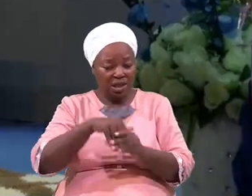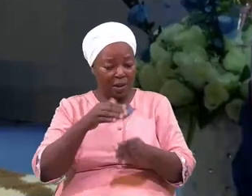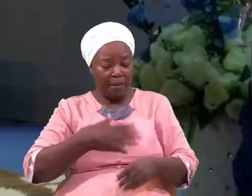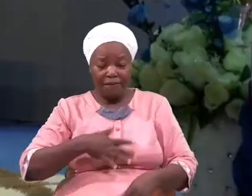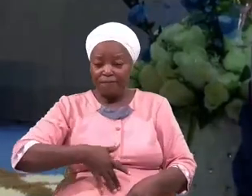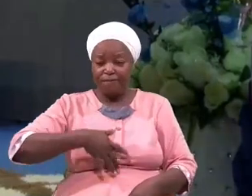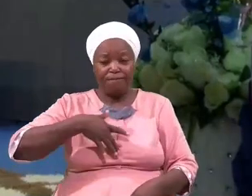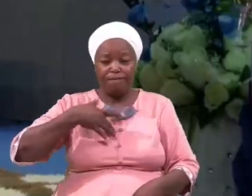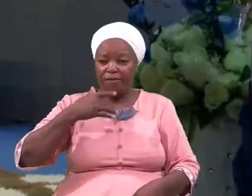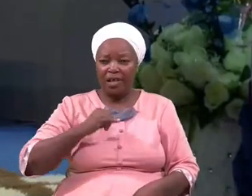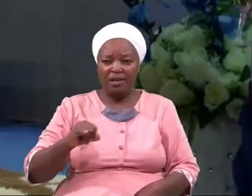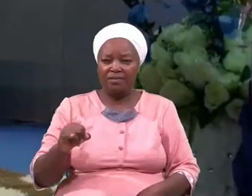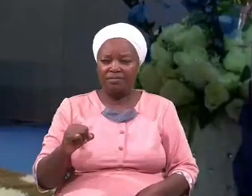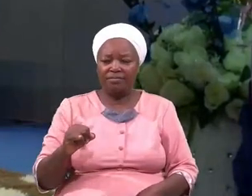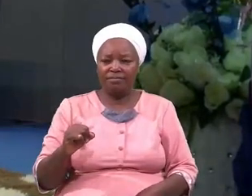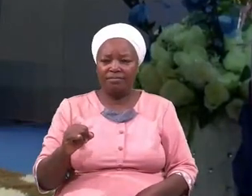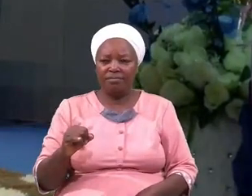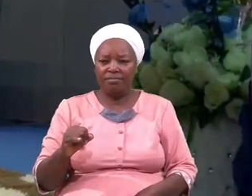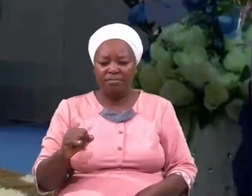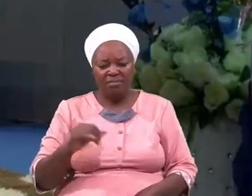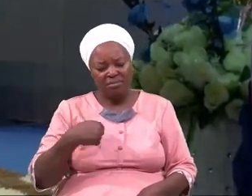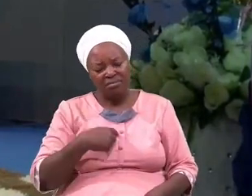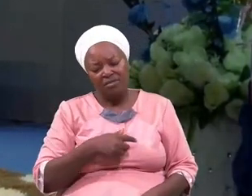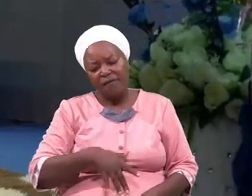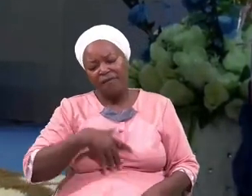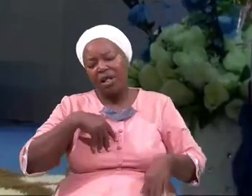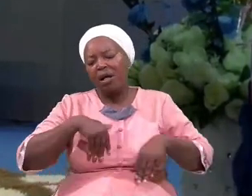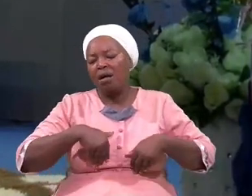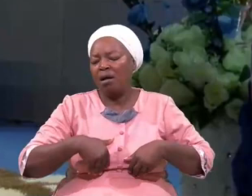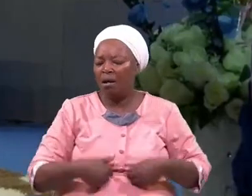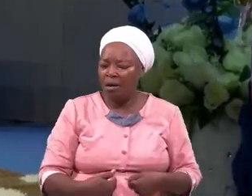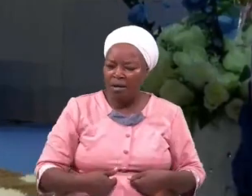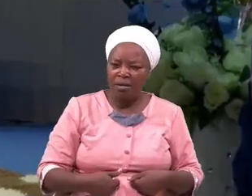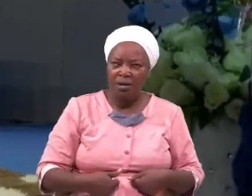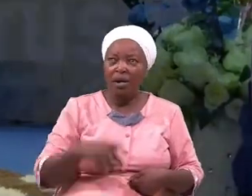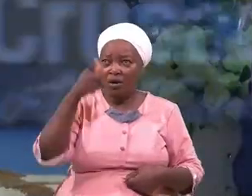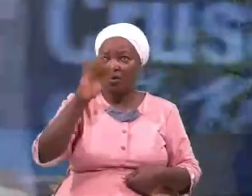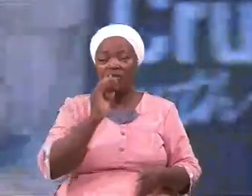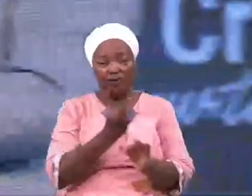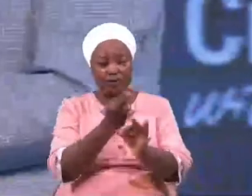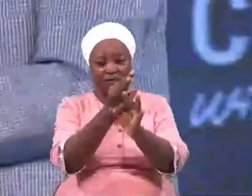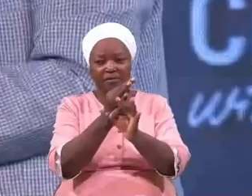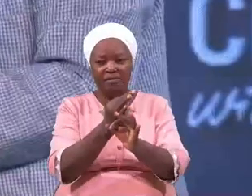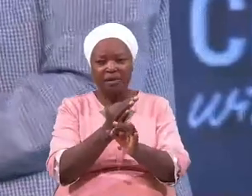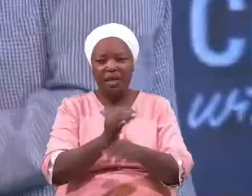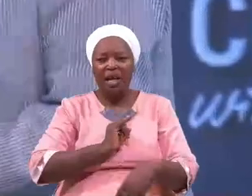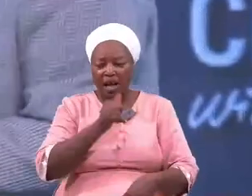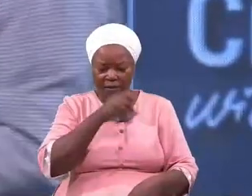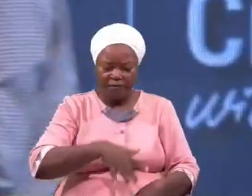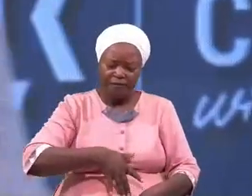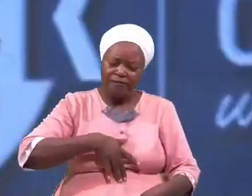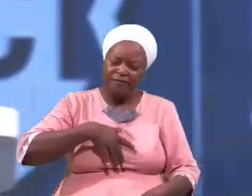J'ai foi non en mes sentiments, je me sens fatigué. Dieu est fidèle.